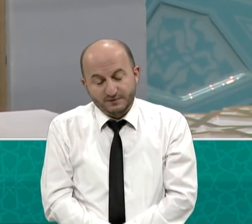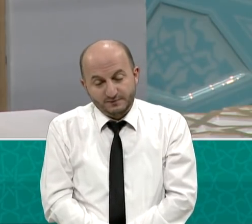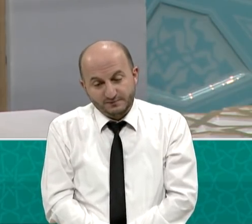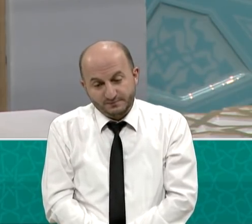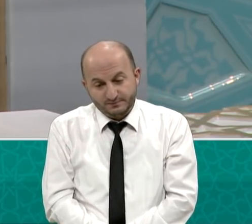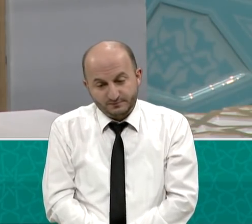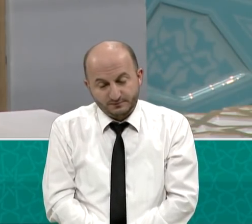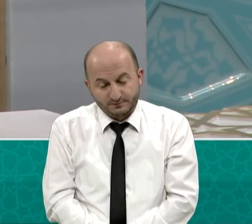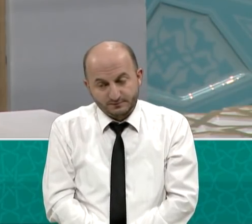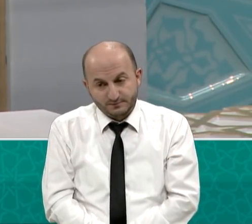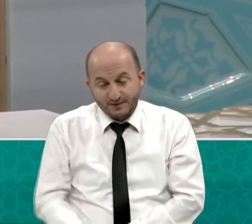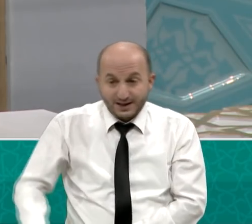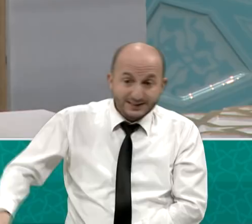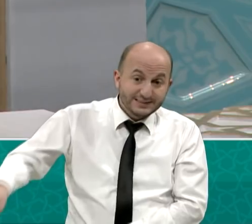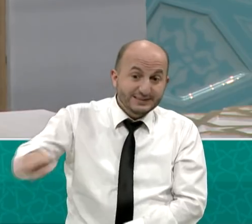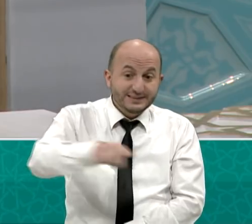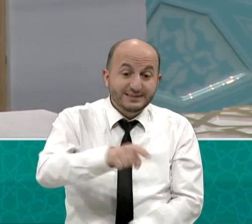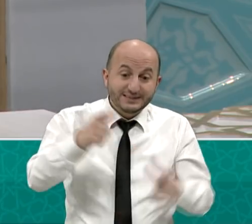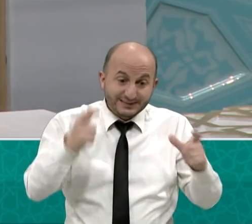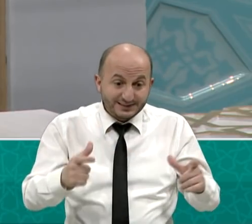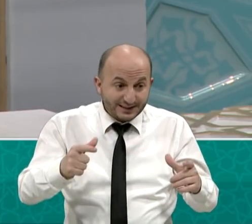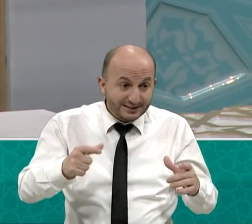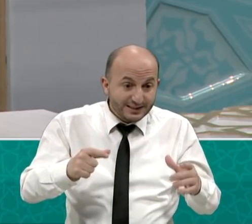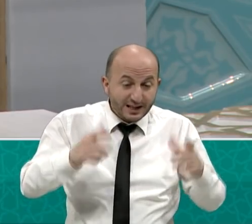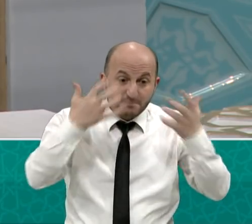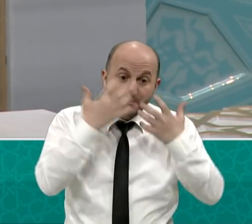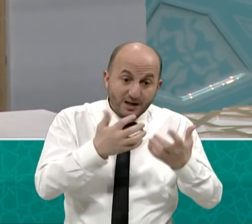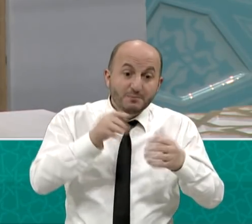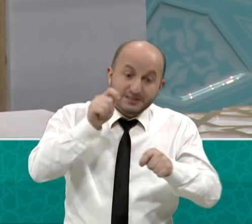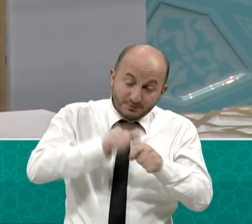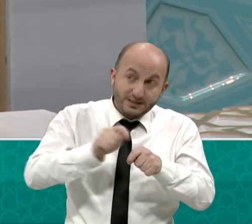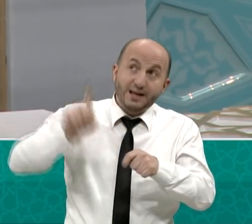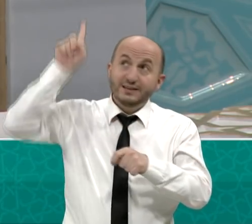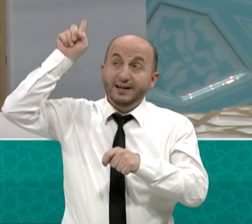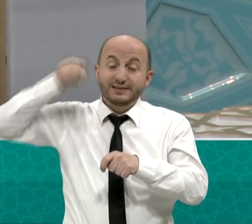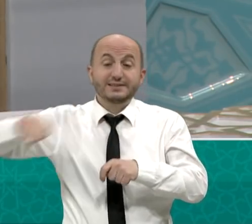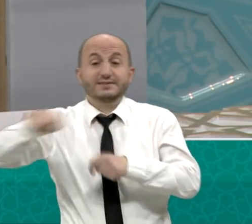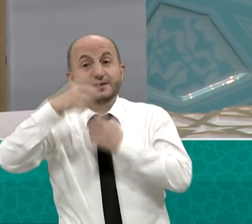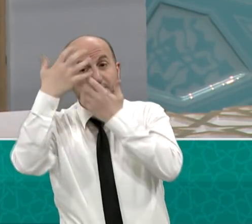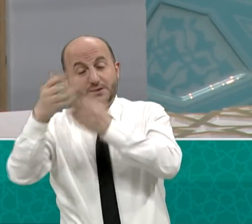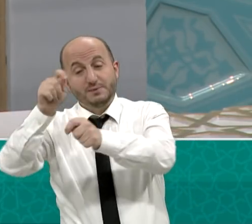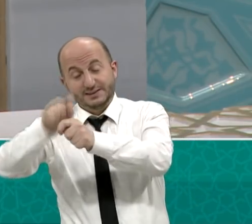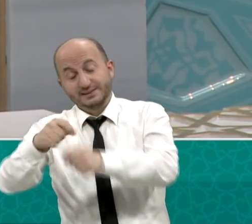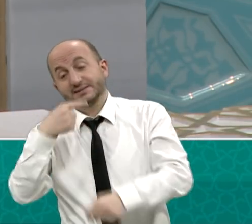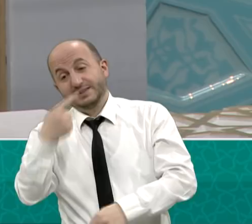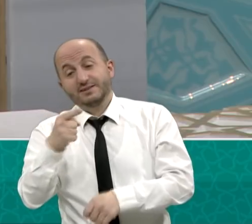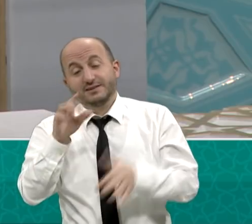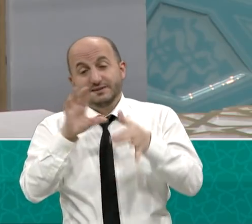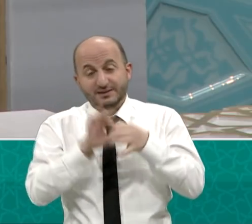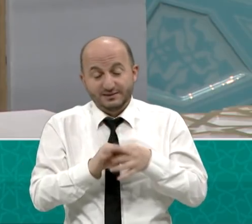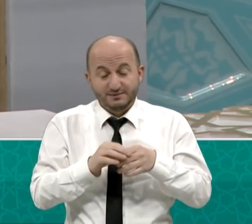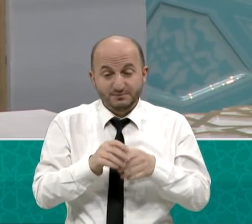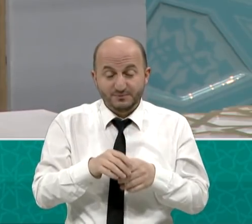sema. Siz yerdekilere merhamet edin ki Mevla da sizlere merhamet etsin denilerek bununla alakalı